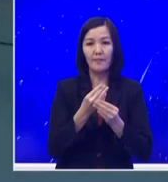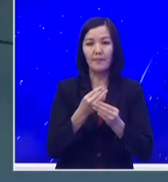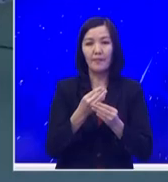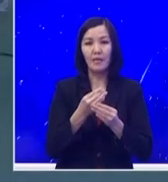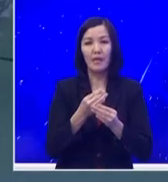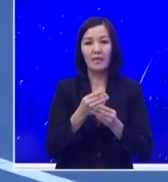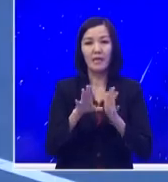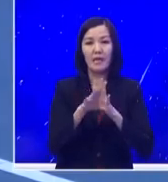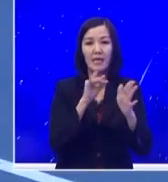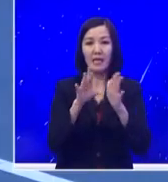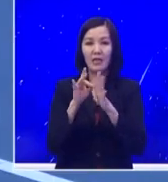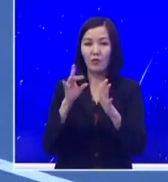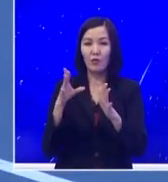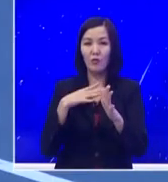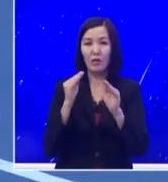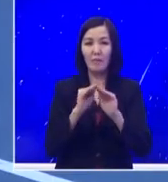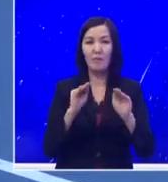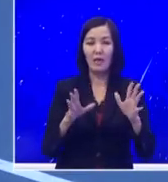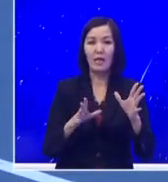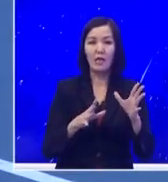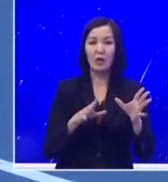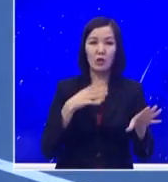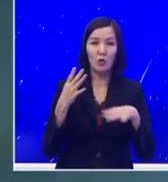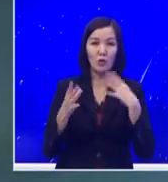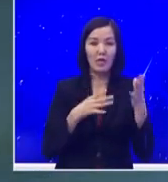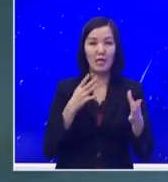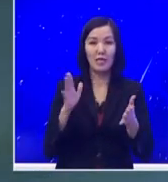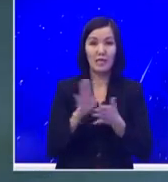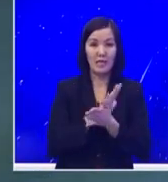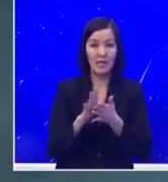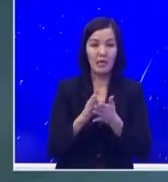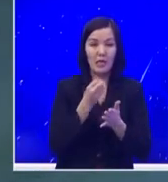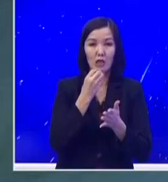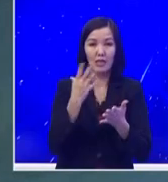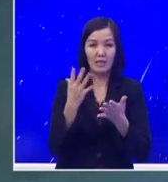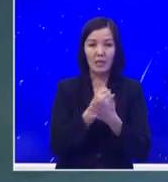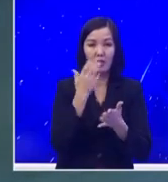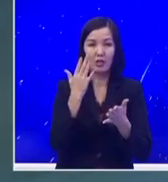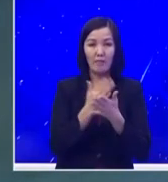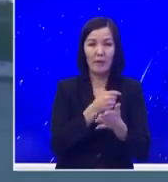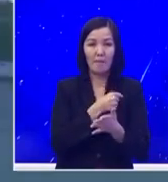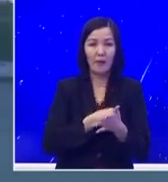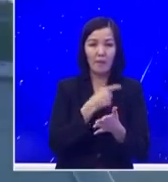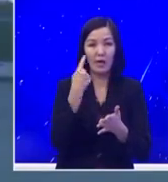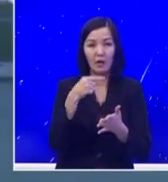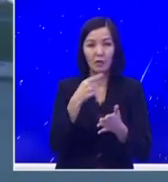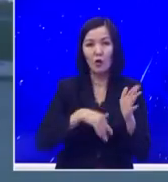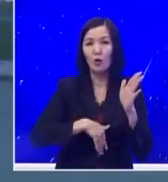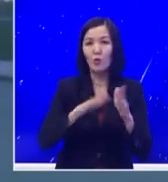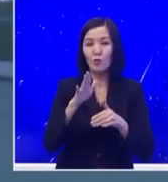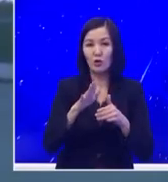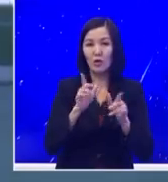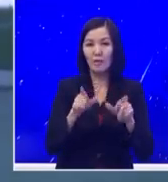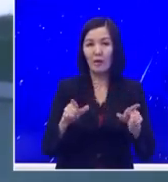арнайы іріктеуден өткен балалар қабылданады. Жаттығуы тегін, нәтижелері де жаман емес. Дегенмен бапкерлердің айтуынша, үздік өнермен көзге